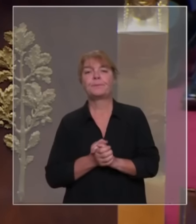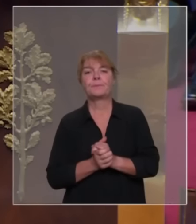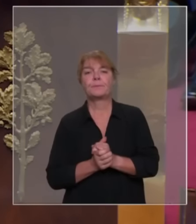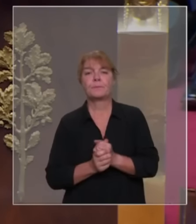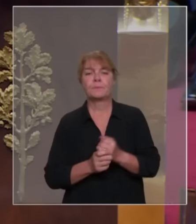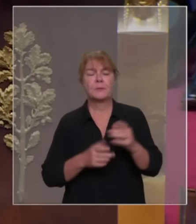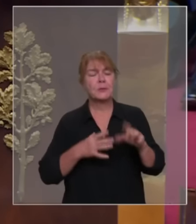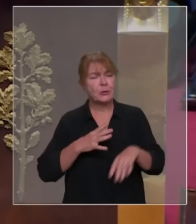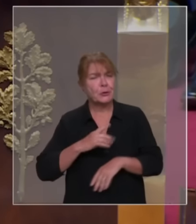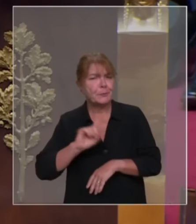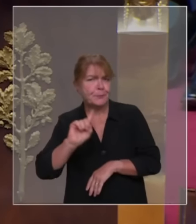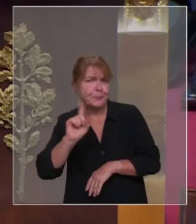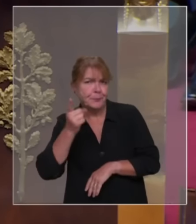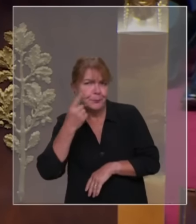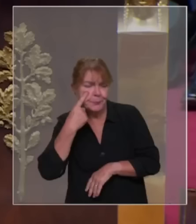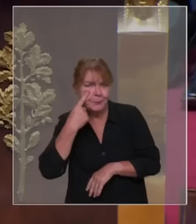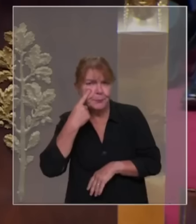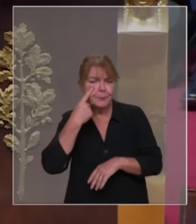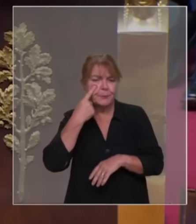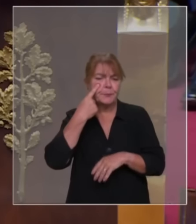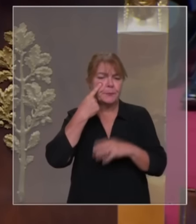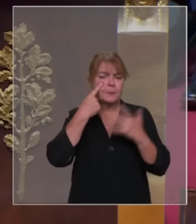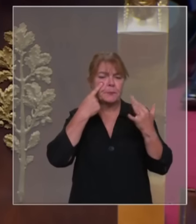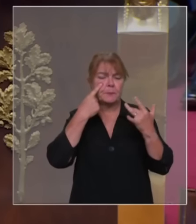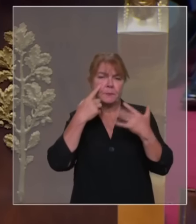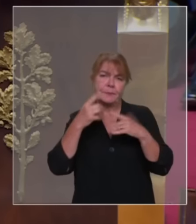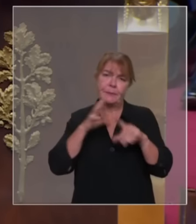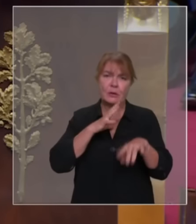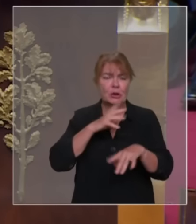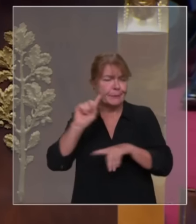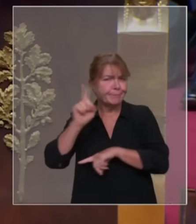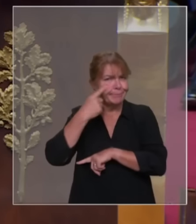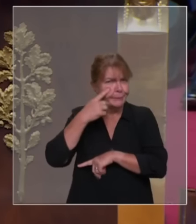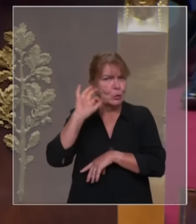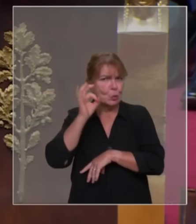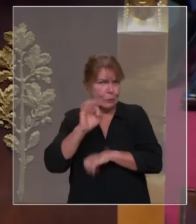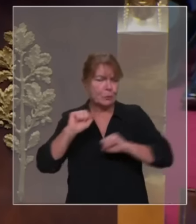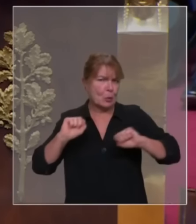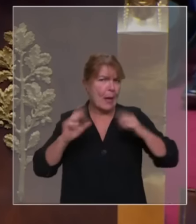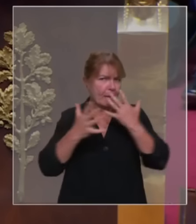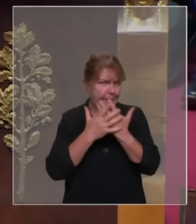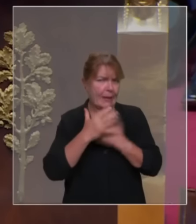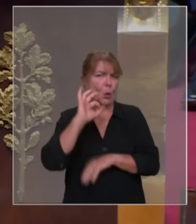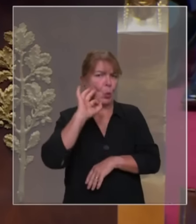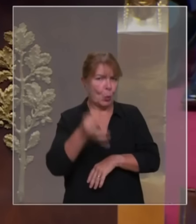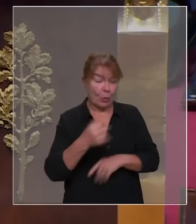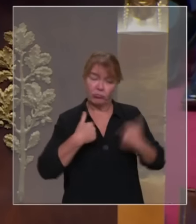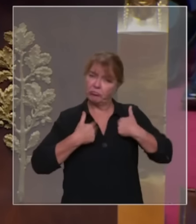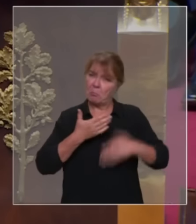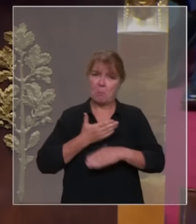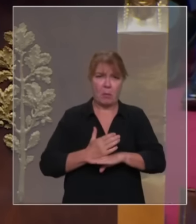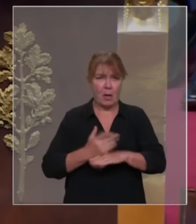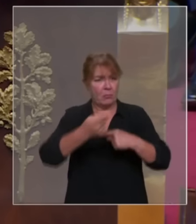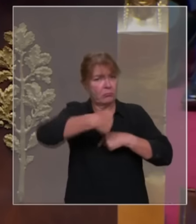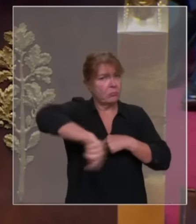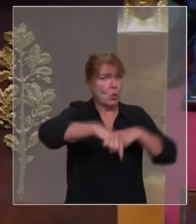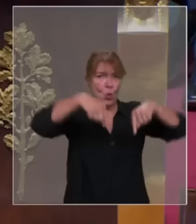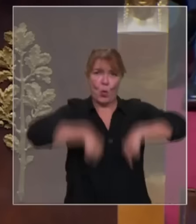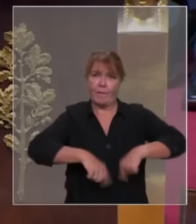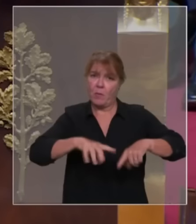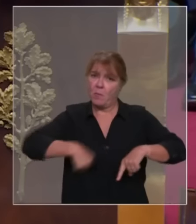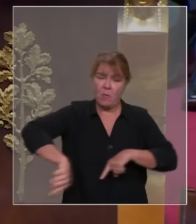j'ai bien entendu les appels à davantage de représentativité. Je suis prêt, le gouvernement est prêt